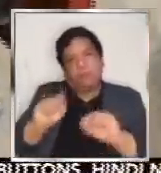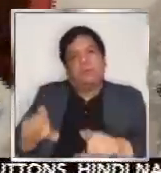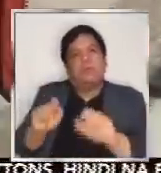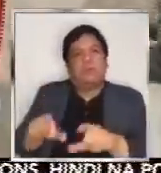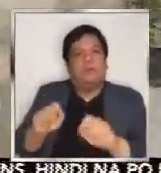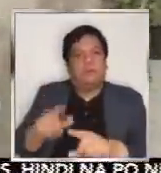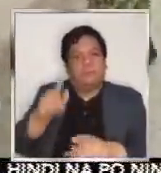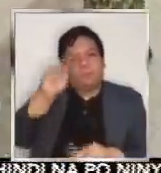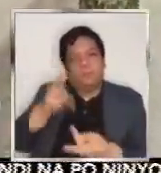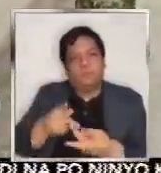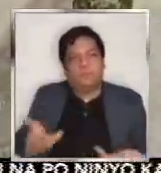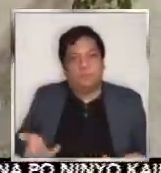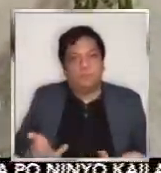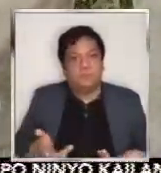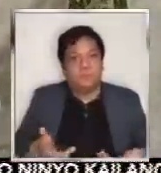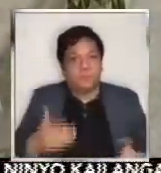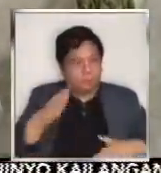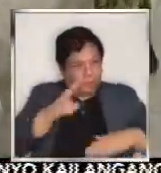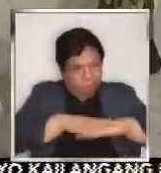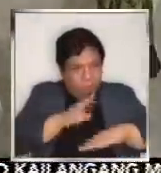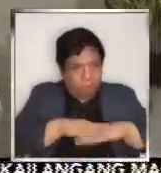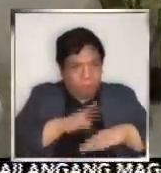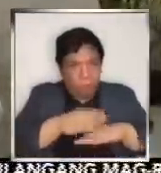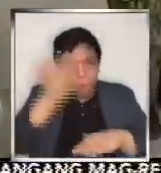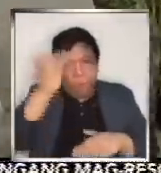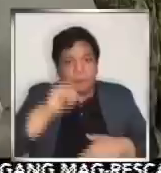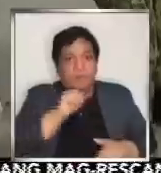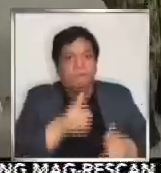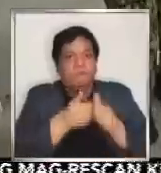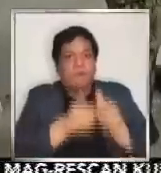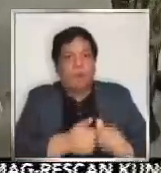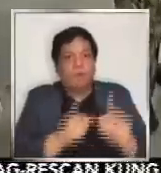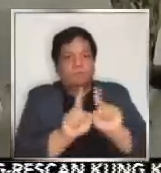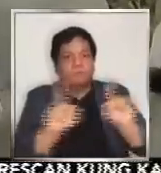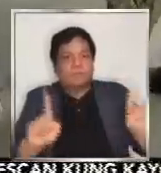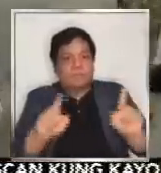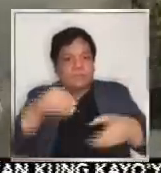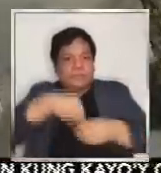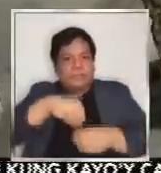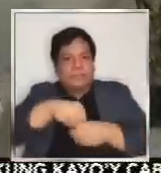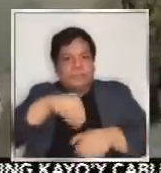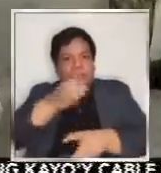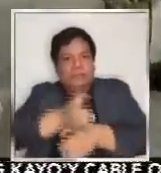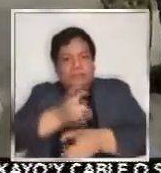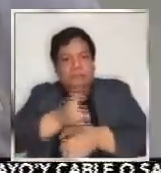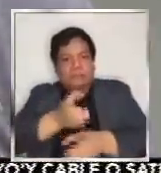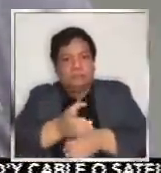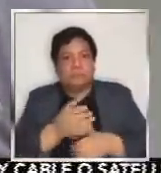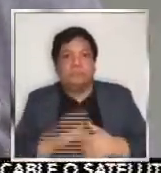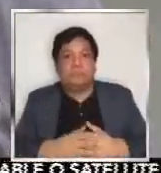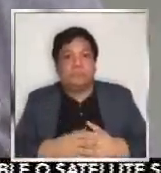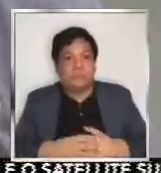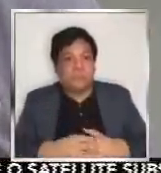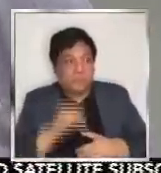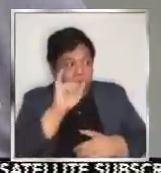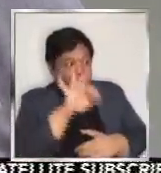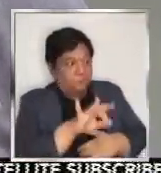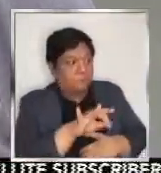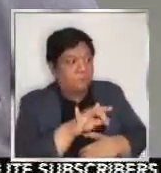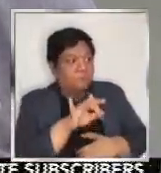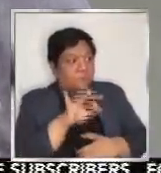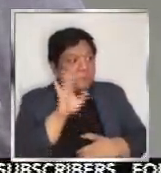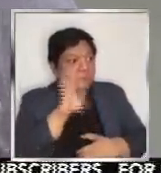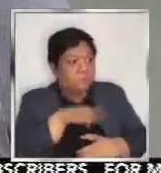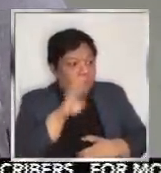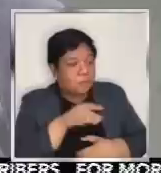Pinagsabihan din sila dahil hindi nasunod ang social distancing sa loob ng sasakyan. Pagka magkapatid, pwede magka